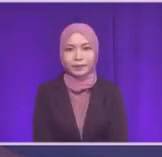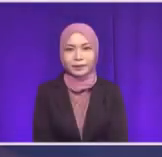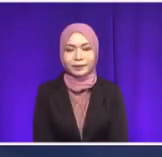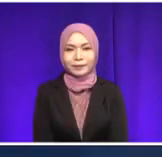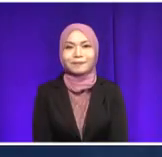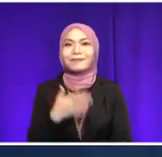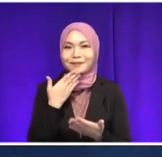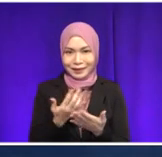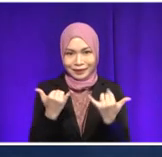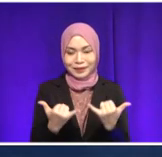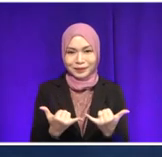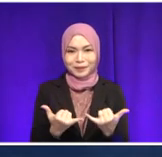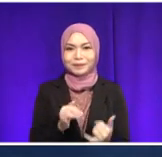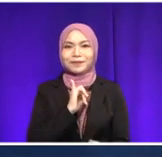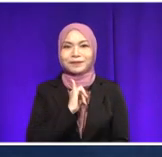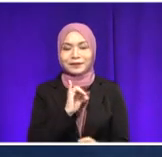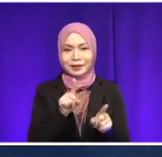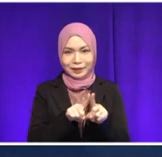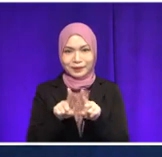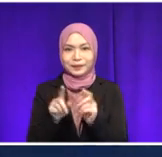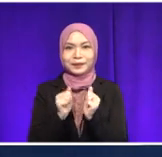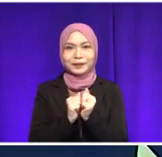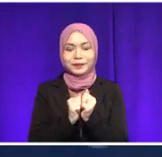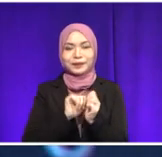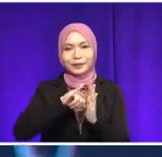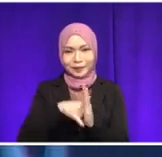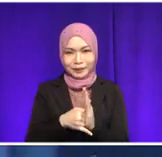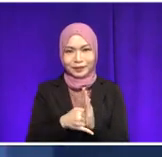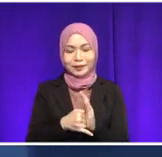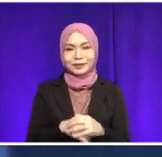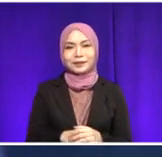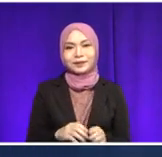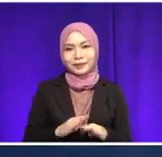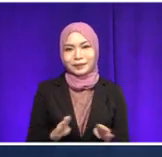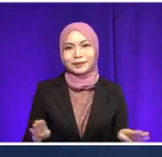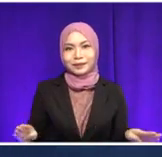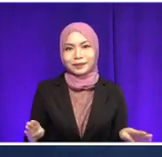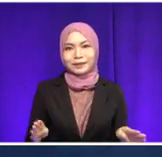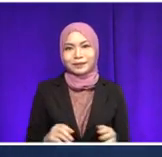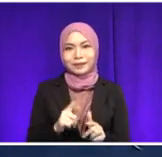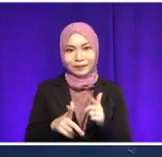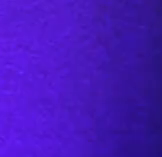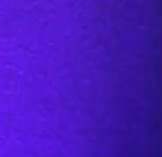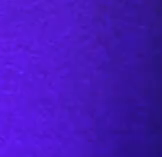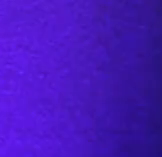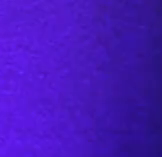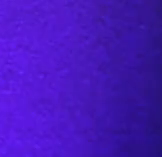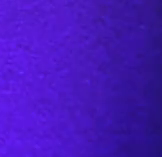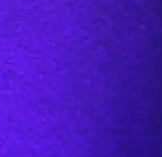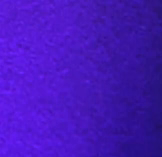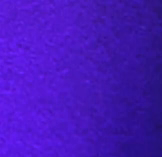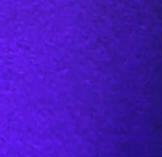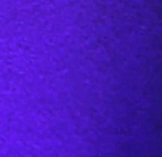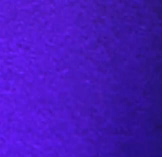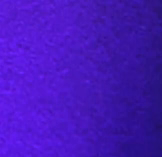Baiklah segera ini Irfan bersama dengan juru basi isyarat yaitu Cikgu Zaini bentisan Abidin dari sekolah menengah